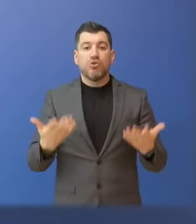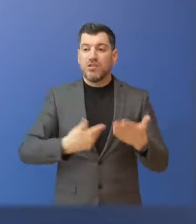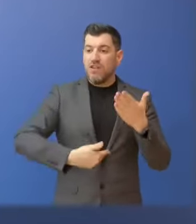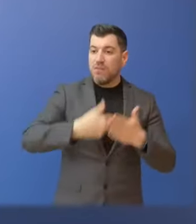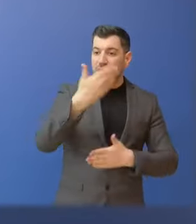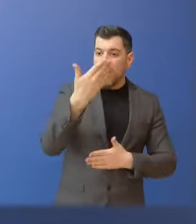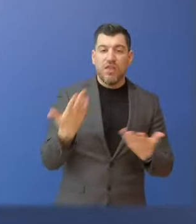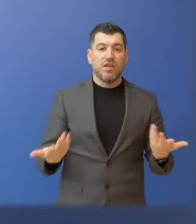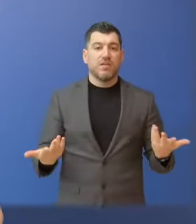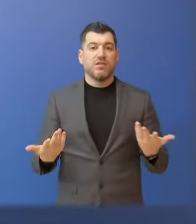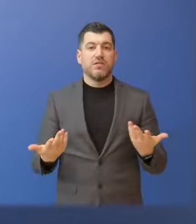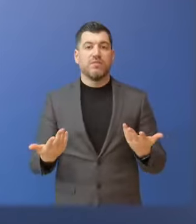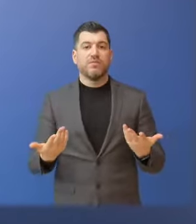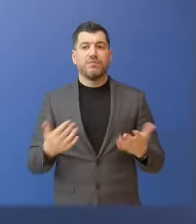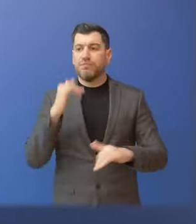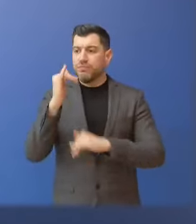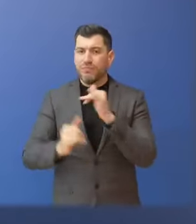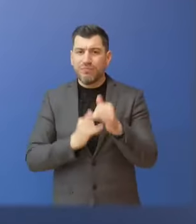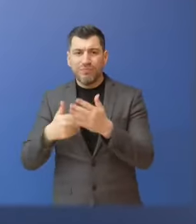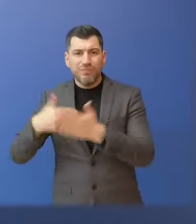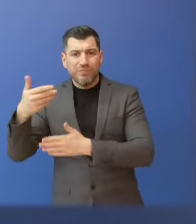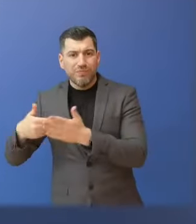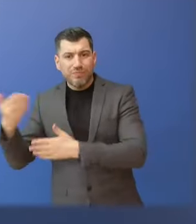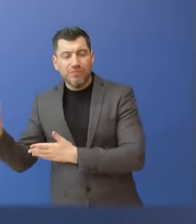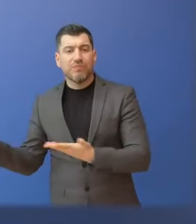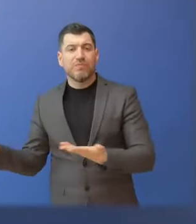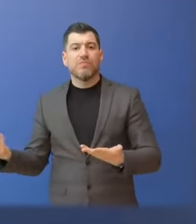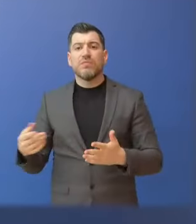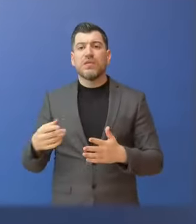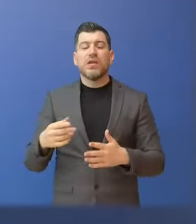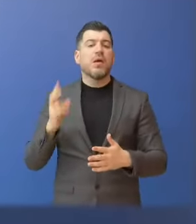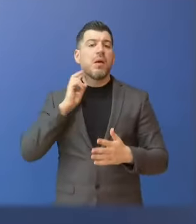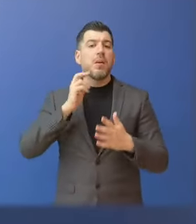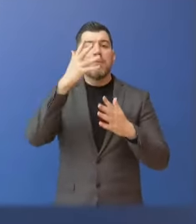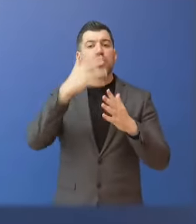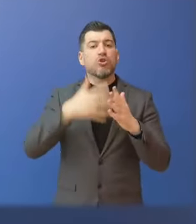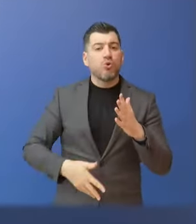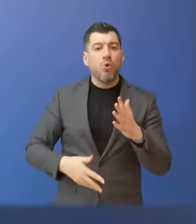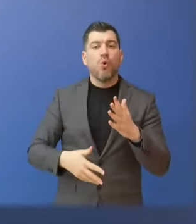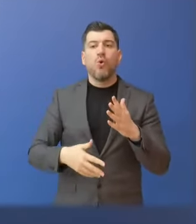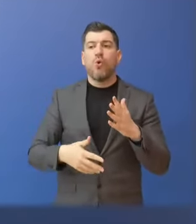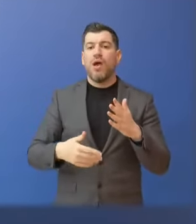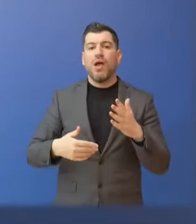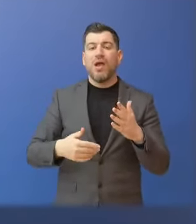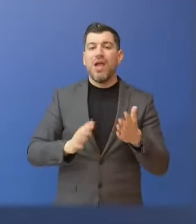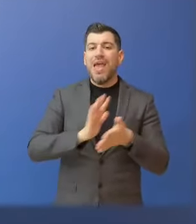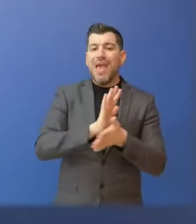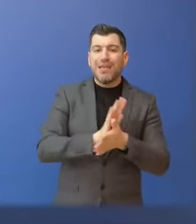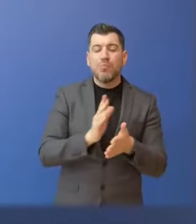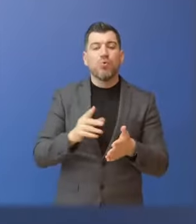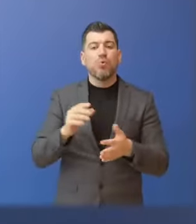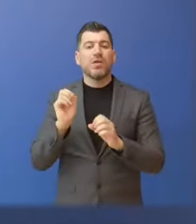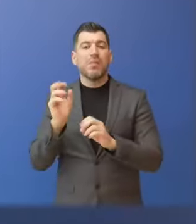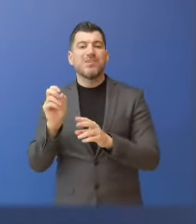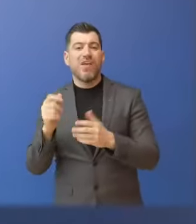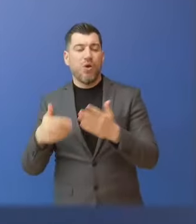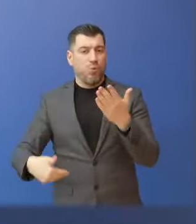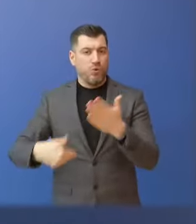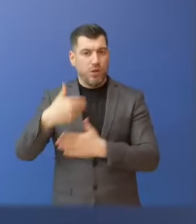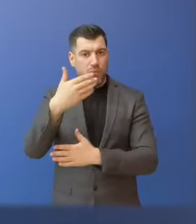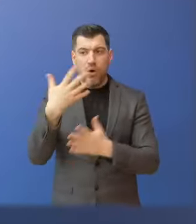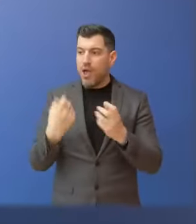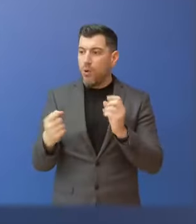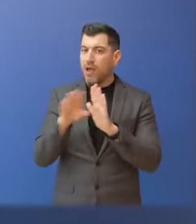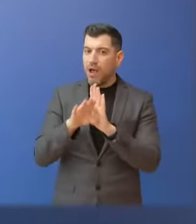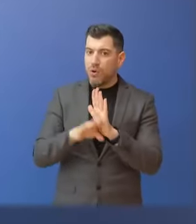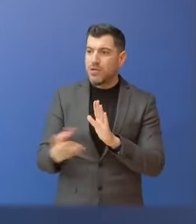έχουμε επιτέλους μητρώο έντυπου τύπου ηλεκτρονικού τύπου το οποίο έχει κανόνες συμμετέχουνε τα μέσα